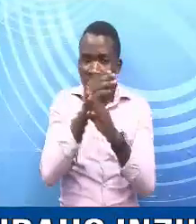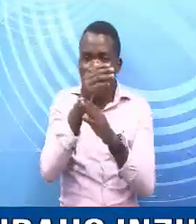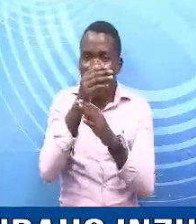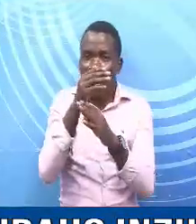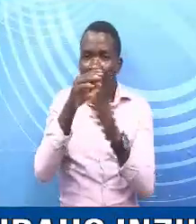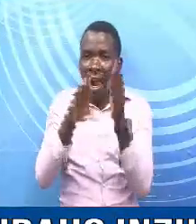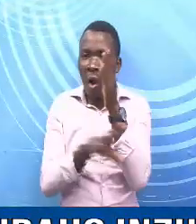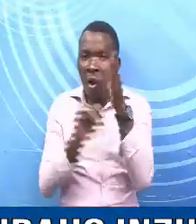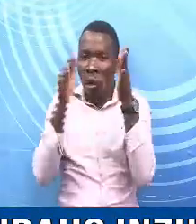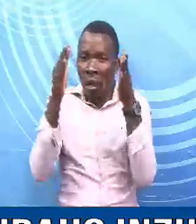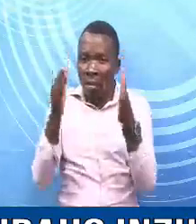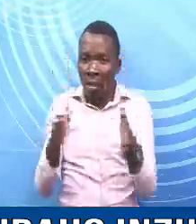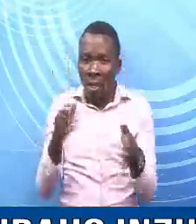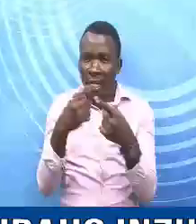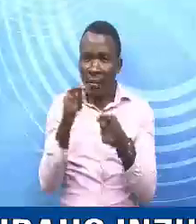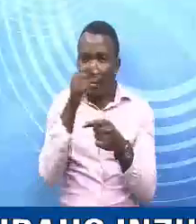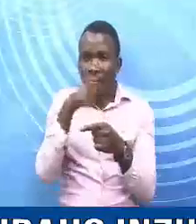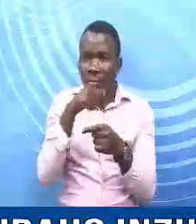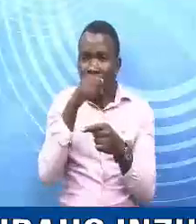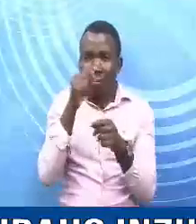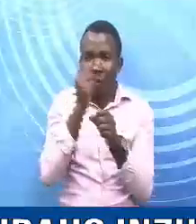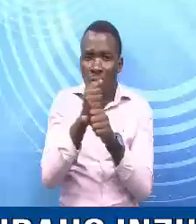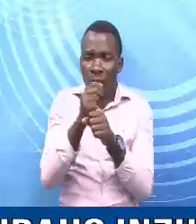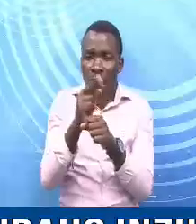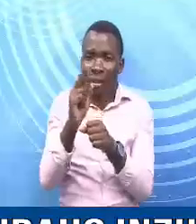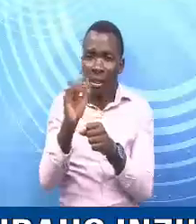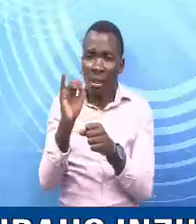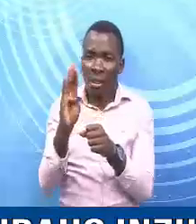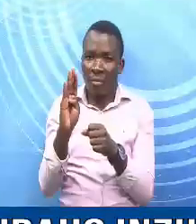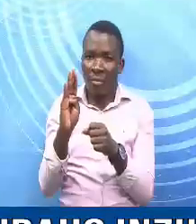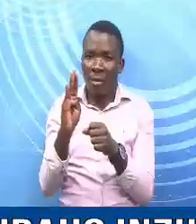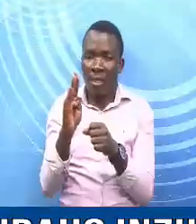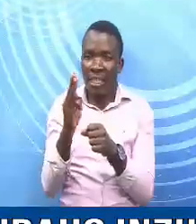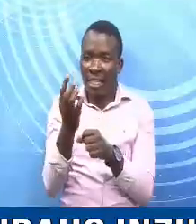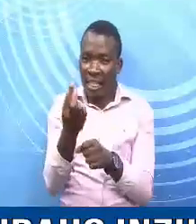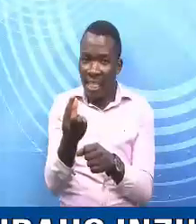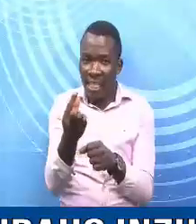w'urwego rw'ubugenzacyaha RIB inkeya ushobora kubara ni inzugi